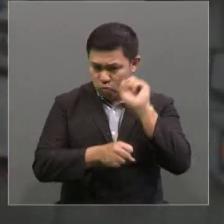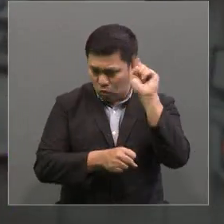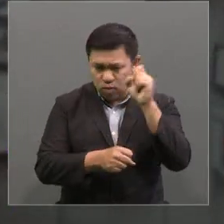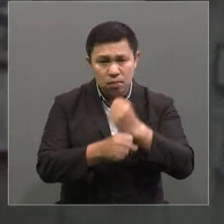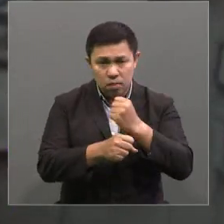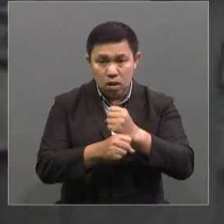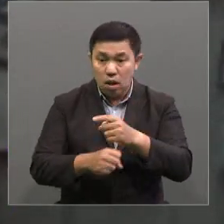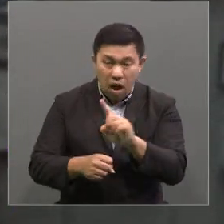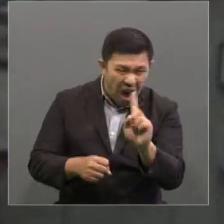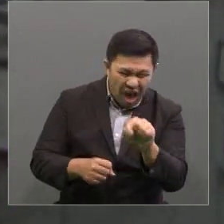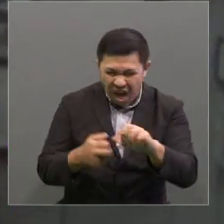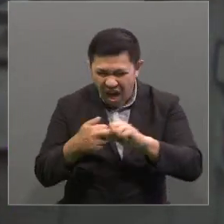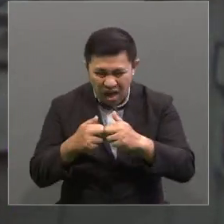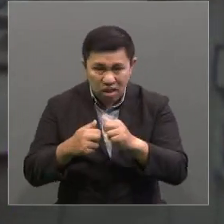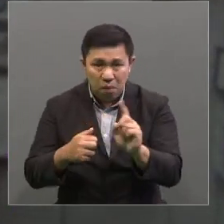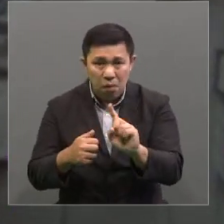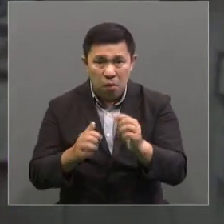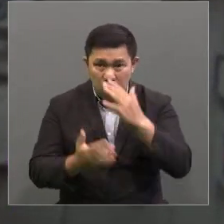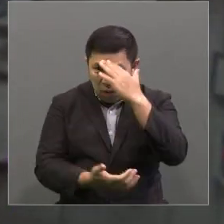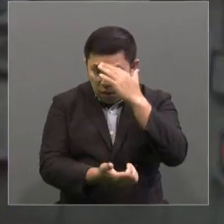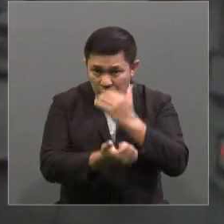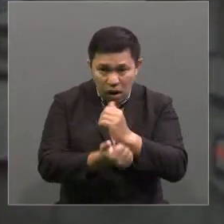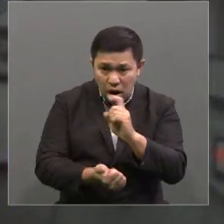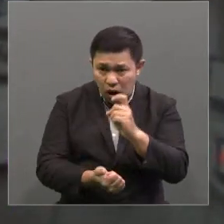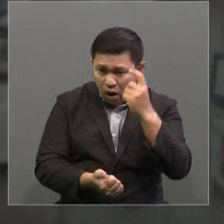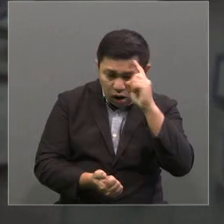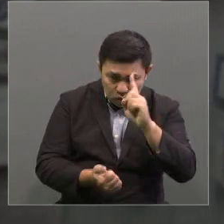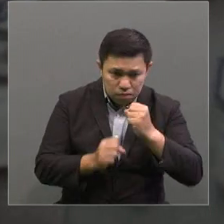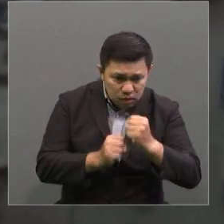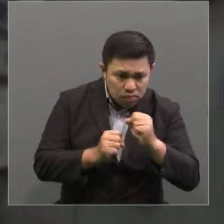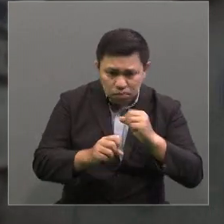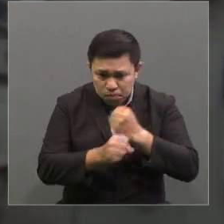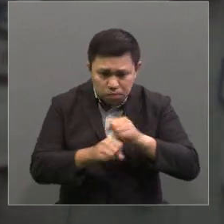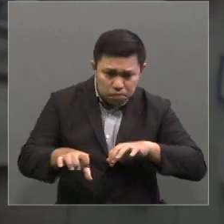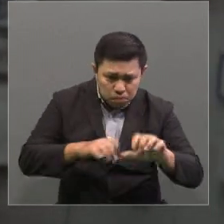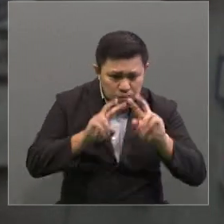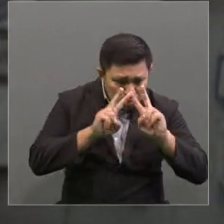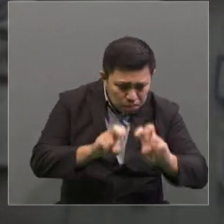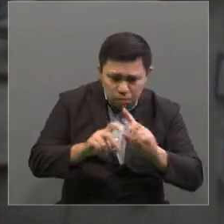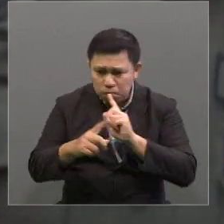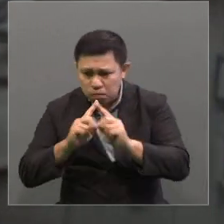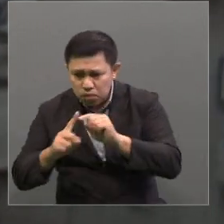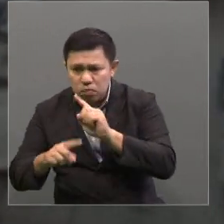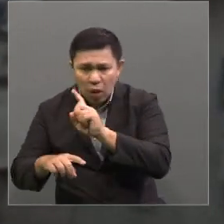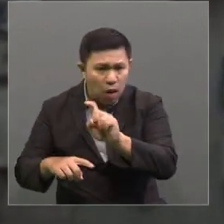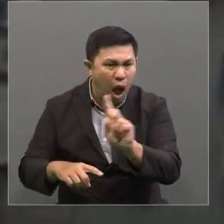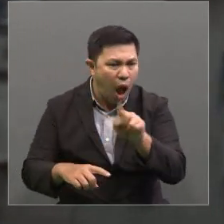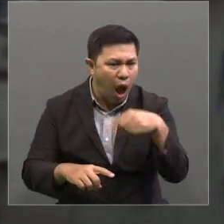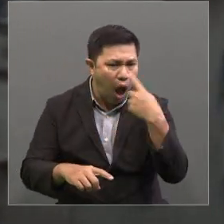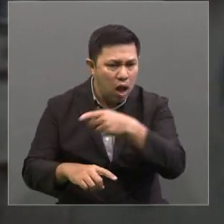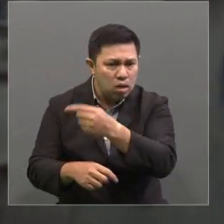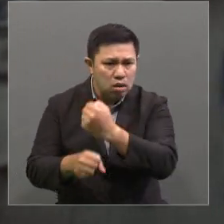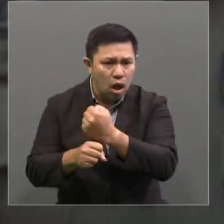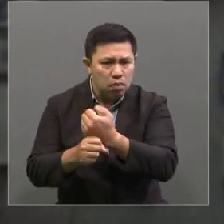ยส่วนอันไหนที่เจ้าตำรวจยังไม่ได้รู้เรื่องก็จะทำการดำเนินการสืบสวนสอบสวนต่อไปเพื่อหาเจ้าหนี้นอกระบ